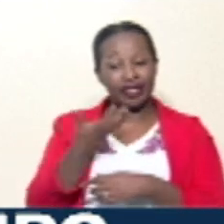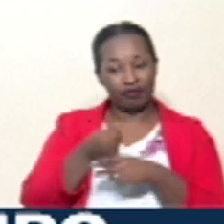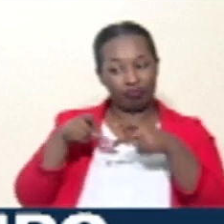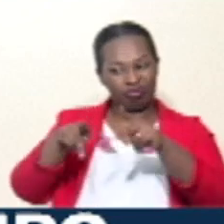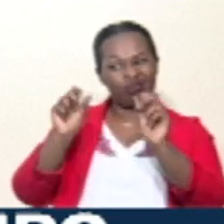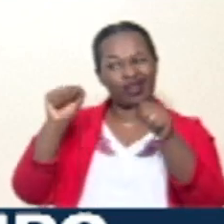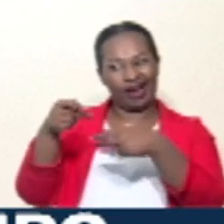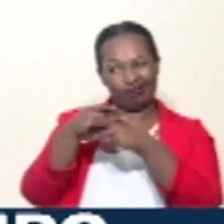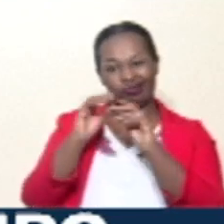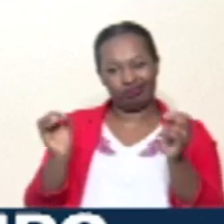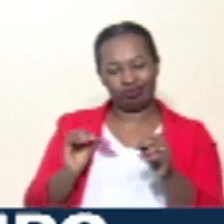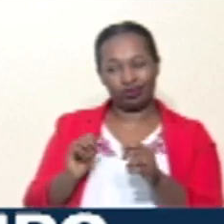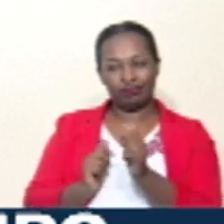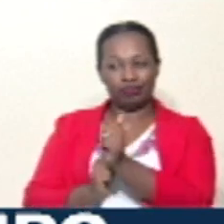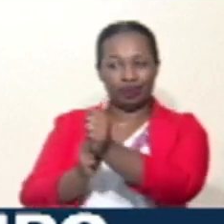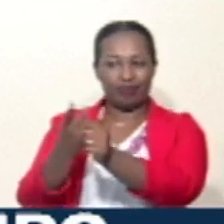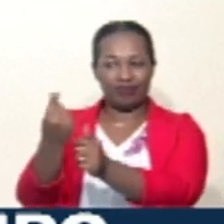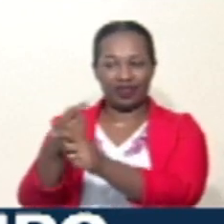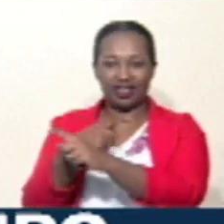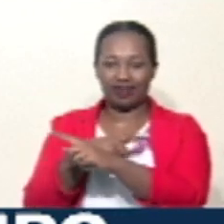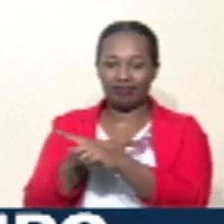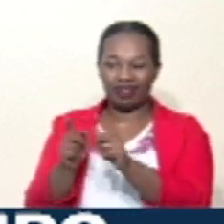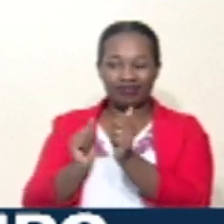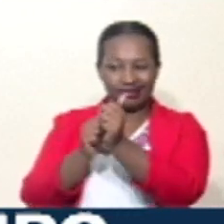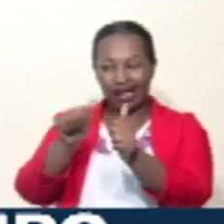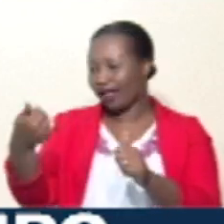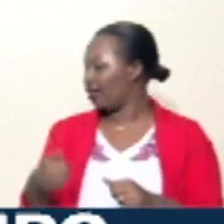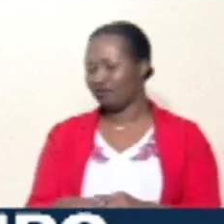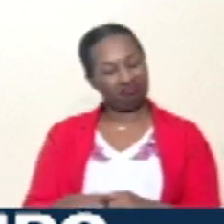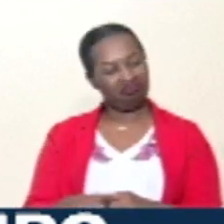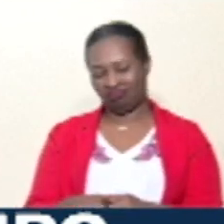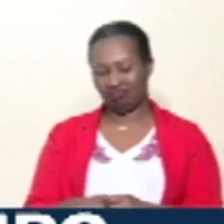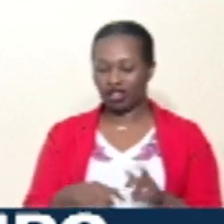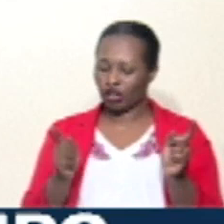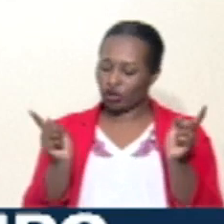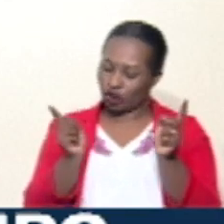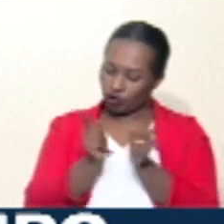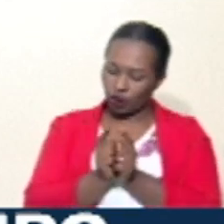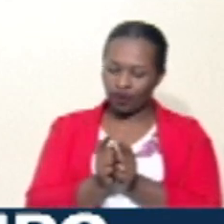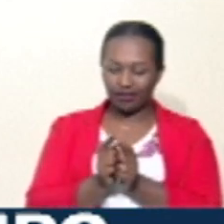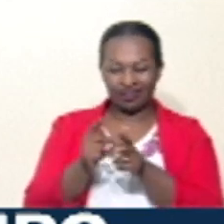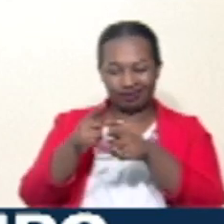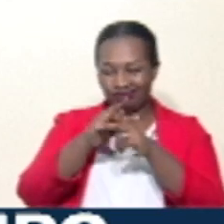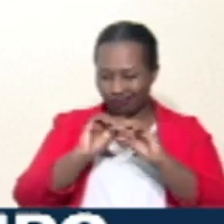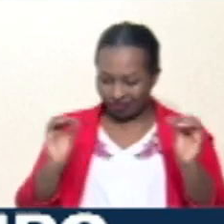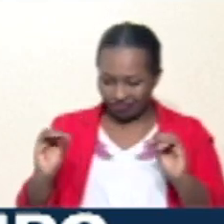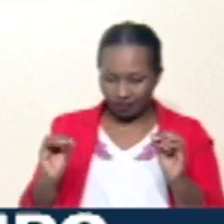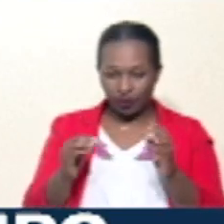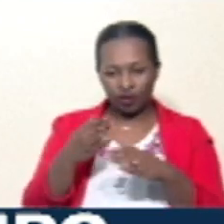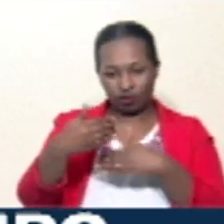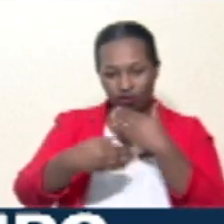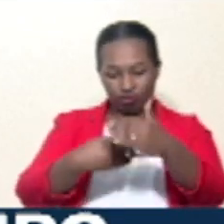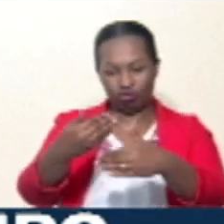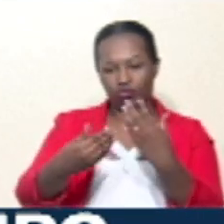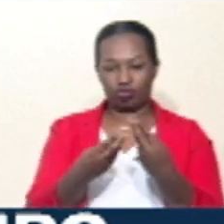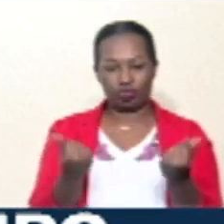kurangara agakurikirana amafaranga, ariko ntakurikirana ibindi ruhande. Rero muri make habamo uburangare kandi burimo gukemuka.